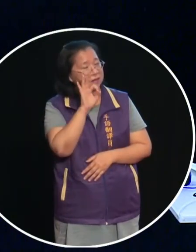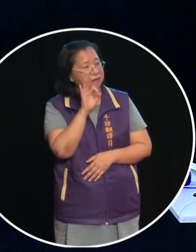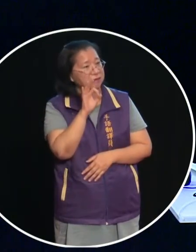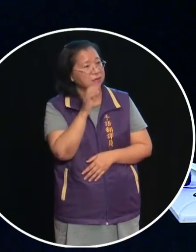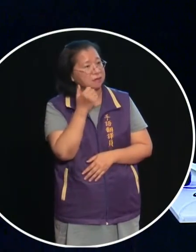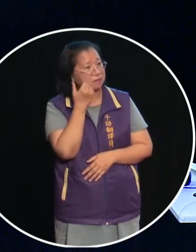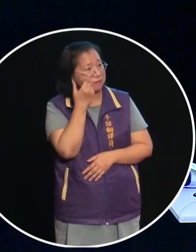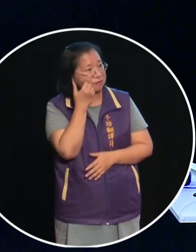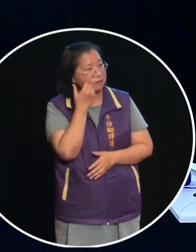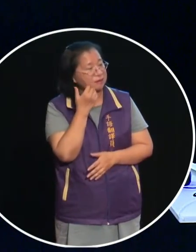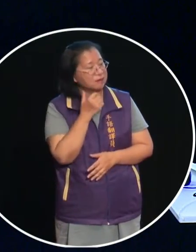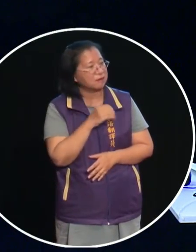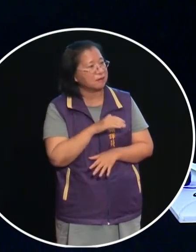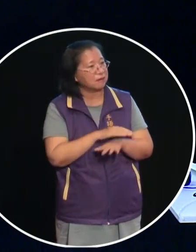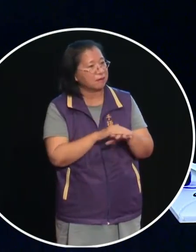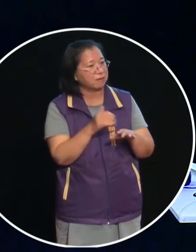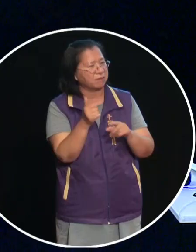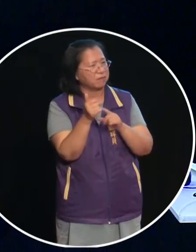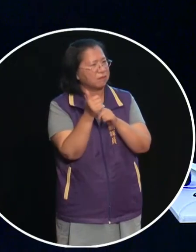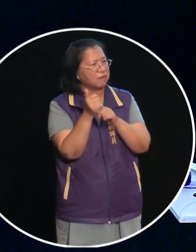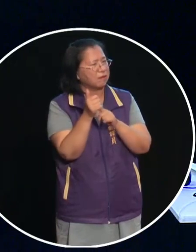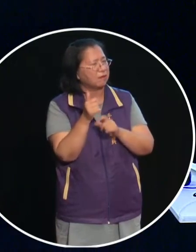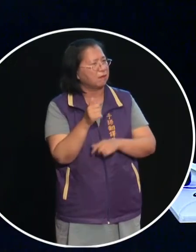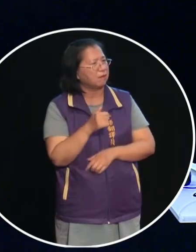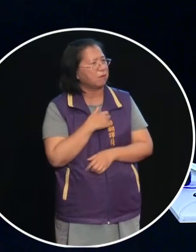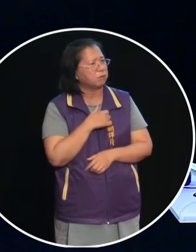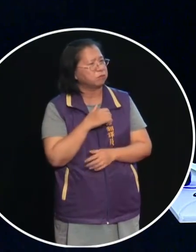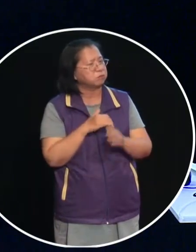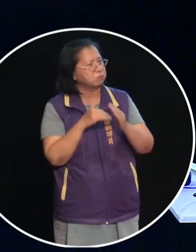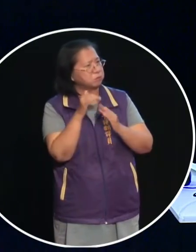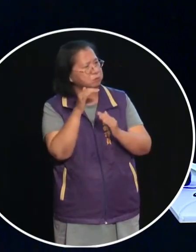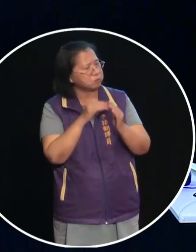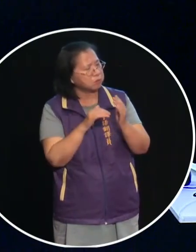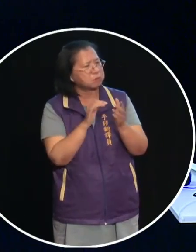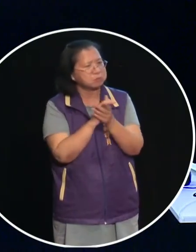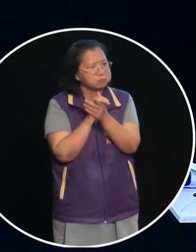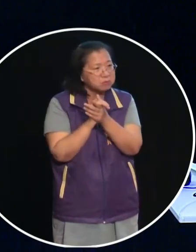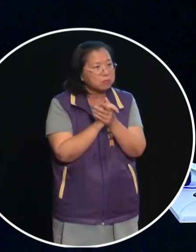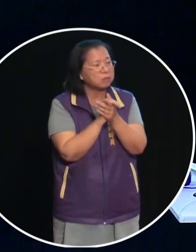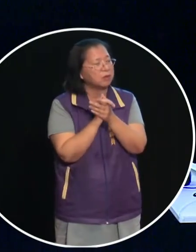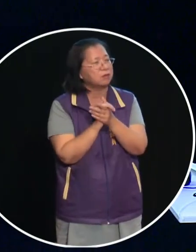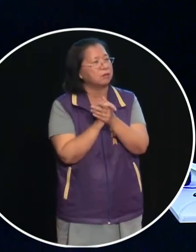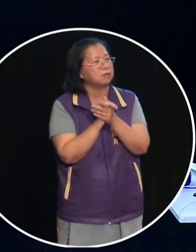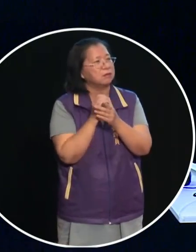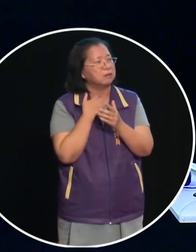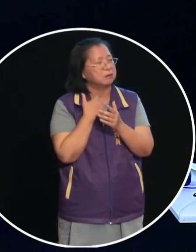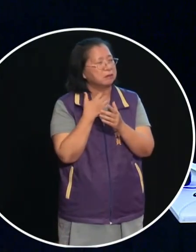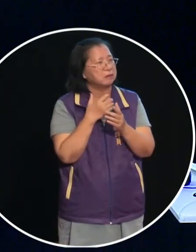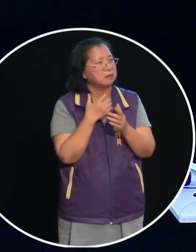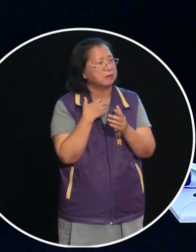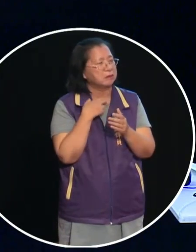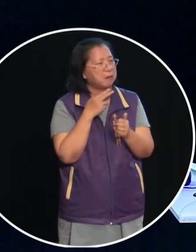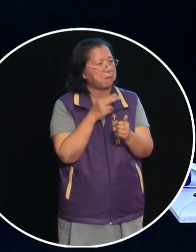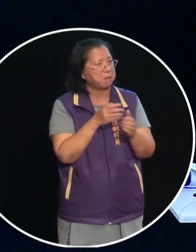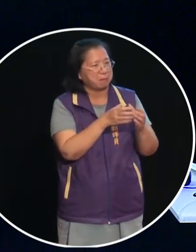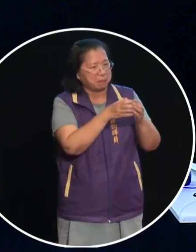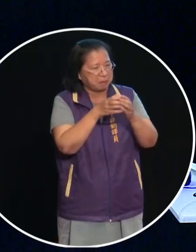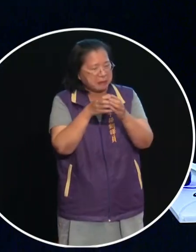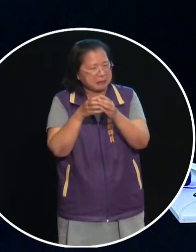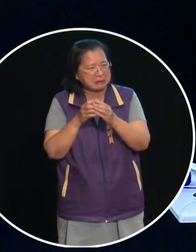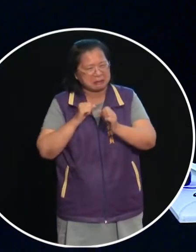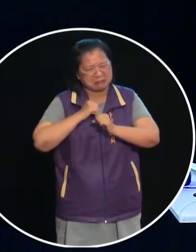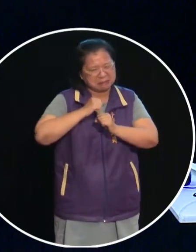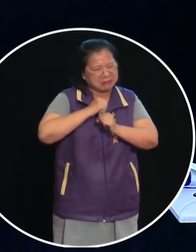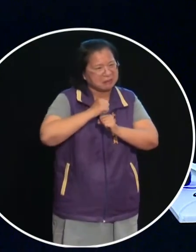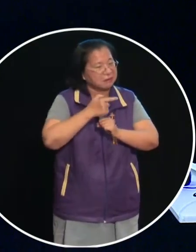信介先生也是需要一个，也是帮忙，也需要朋友，因为那个时候派系的竞争很激烈。